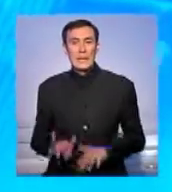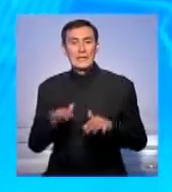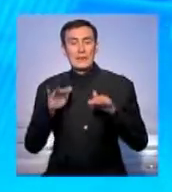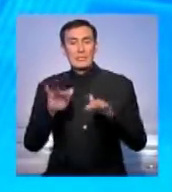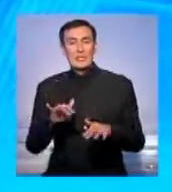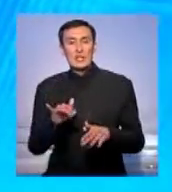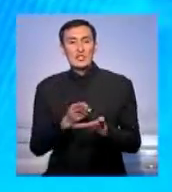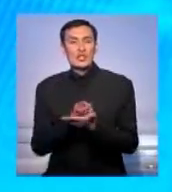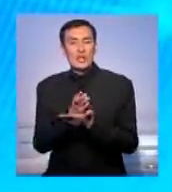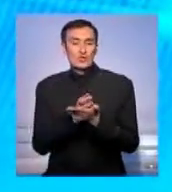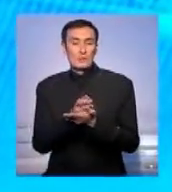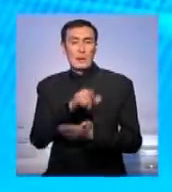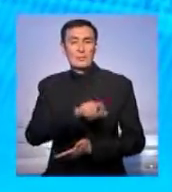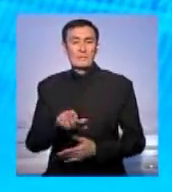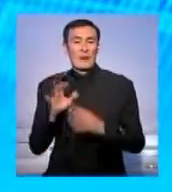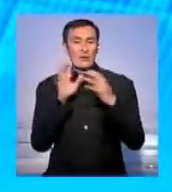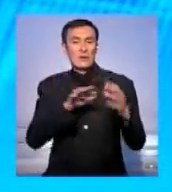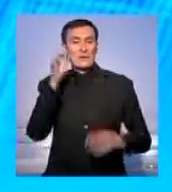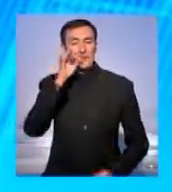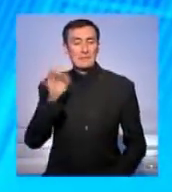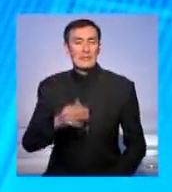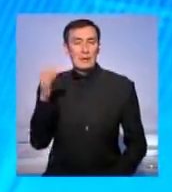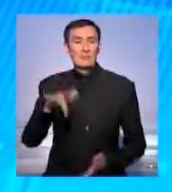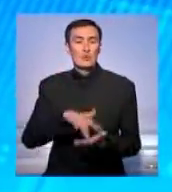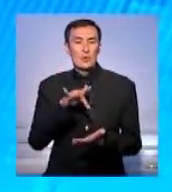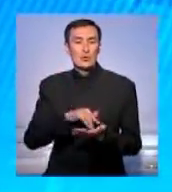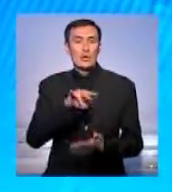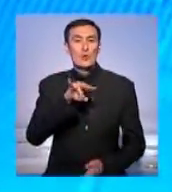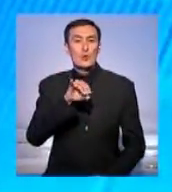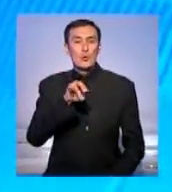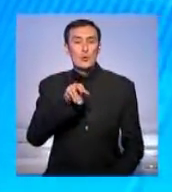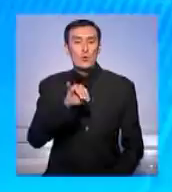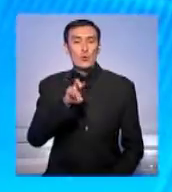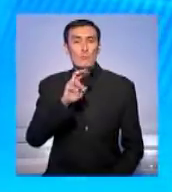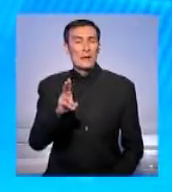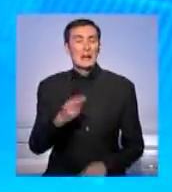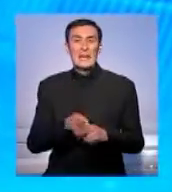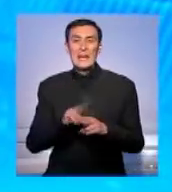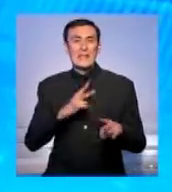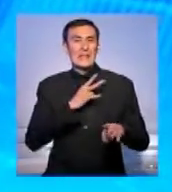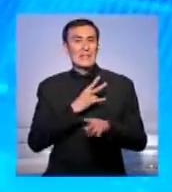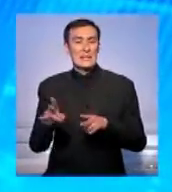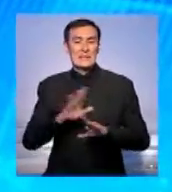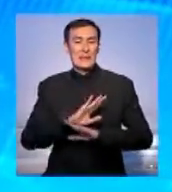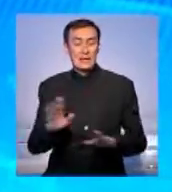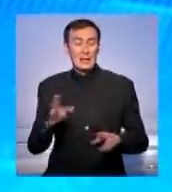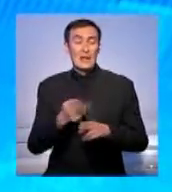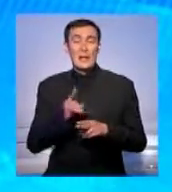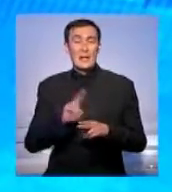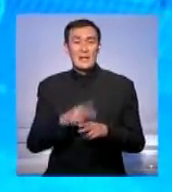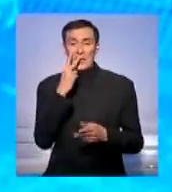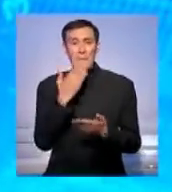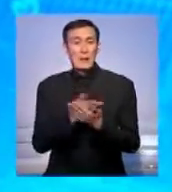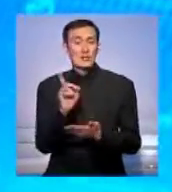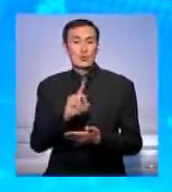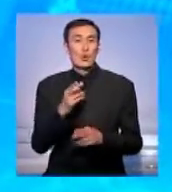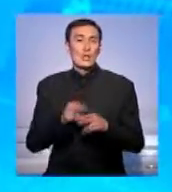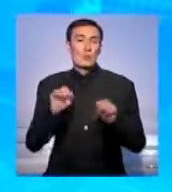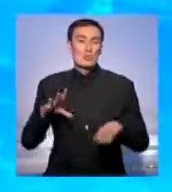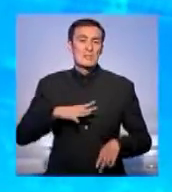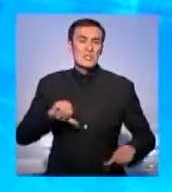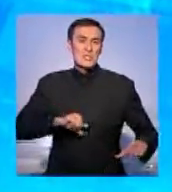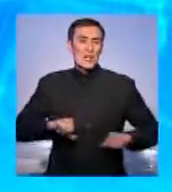Нападение с ножом на пассажиров автобуса в немецком городе Любек не теракт. На данный момент расследование ничто не указывает на то, что это могла